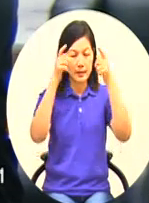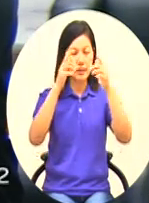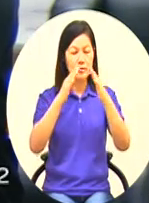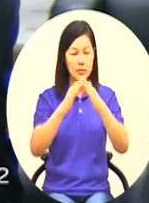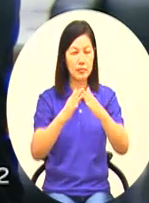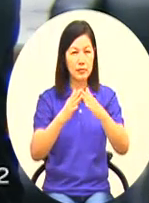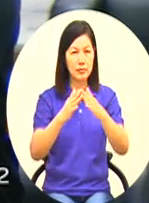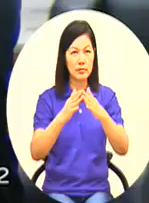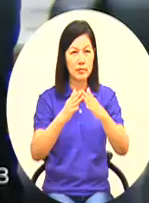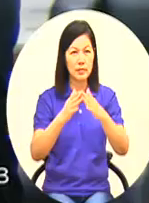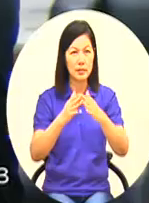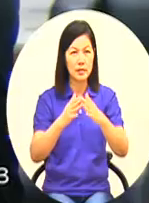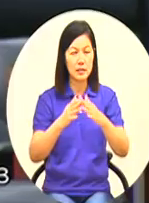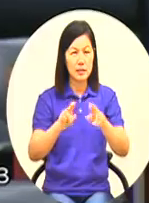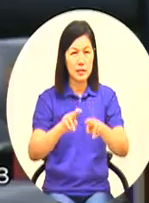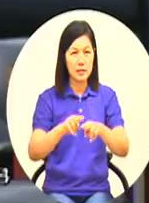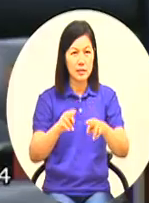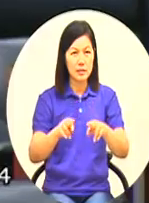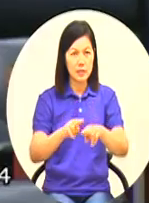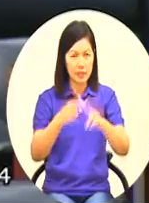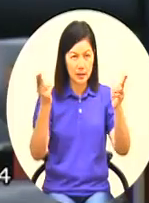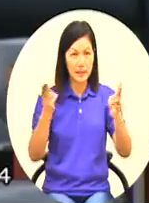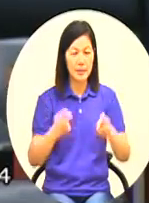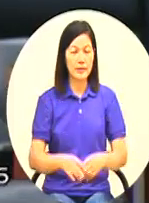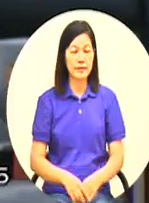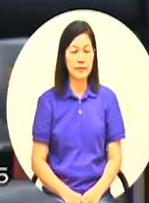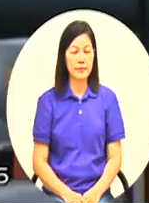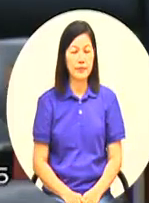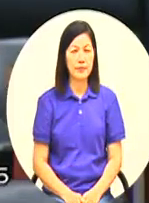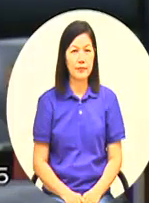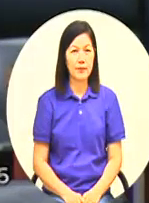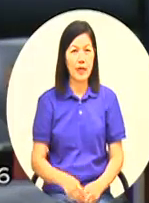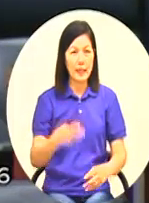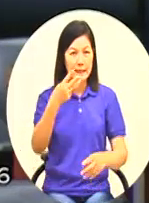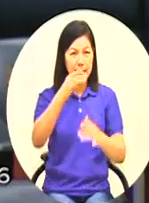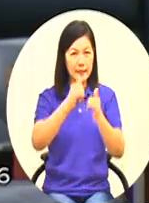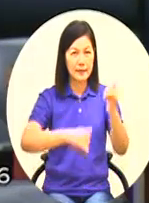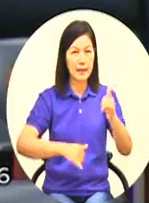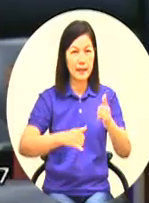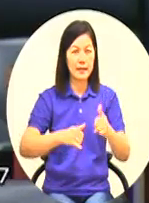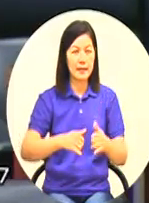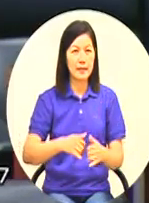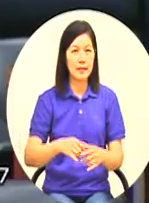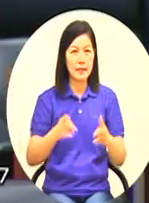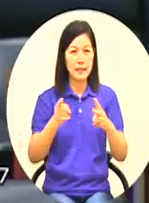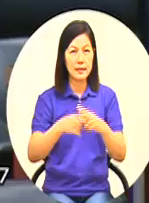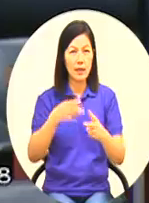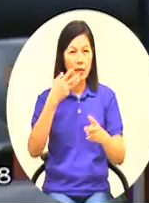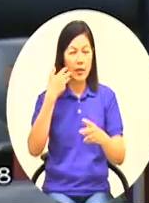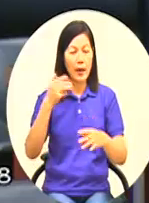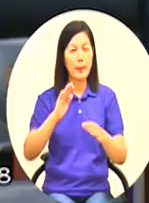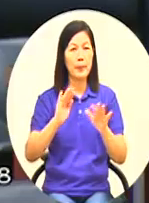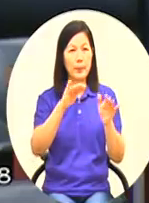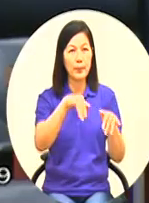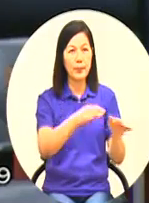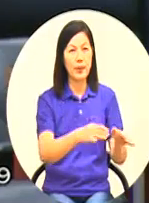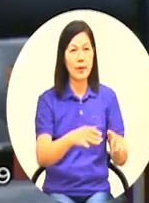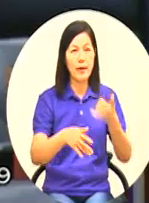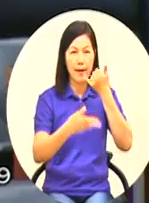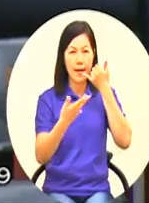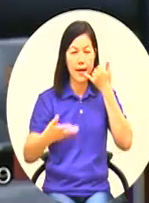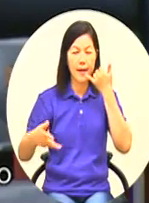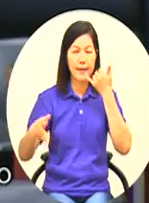啊，所以有更新第三代的哦小蓝坡哦，那小蓝坡就是凸显我们高雄市海洋城市的意